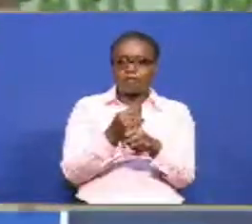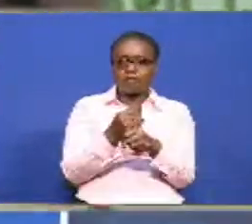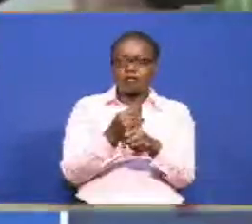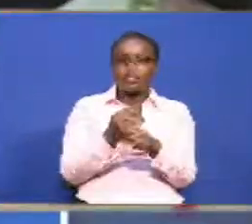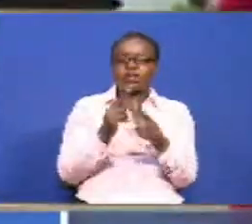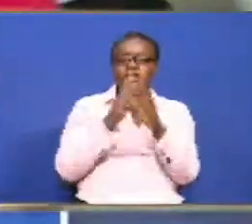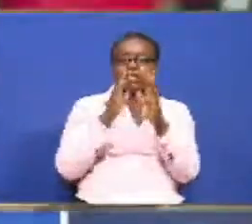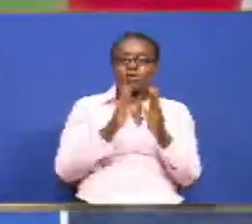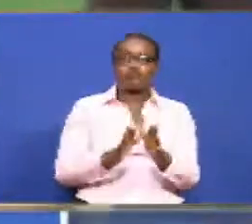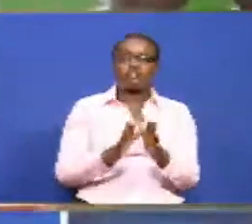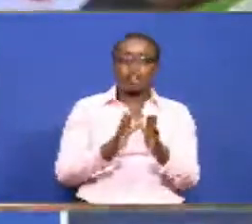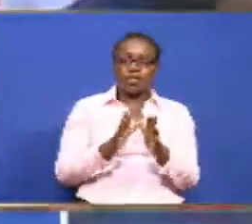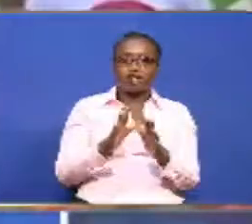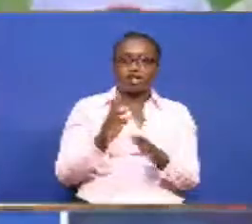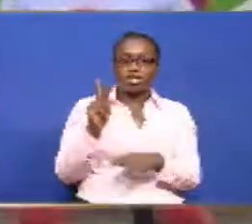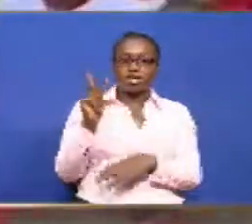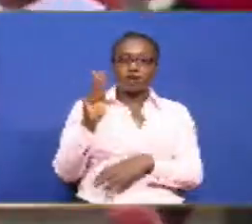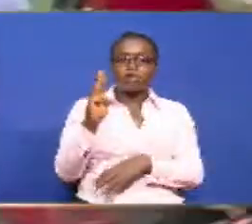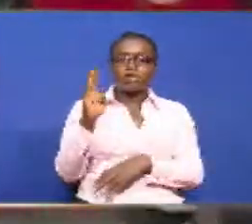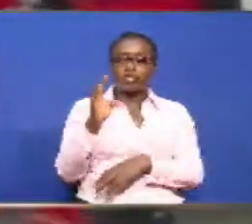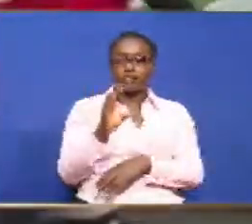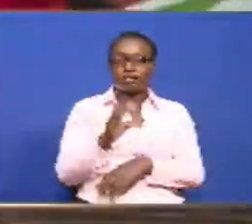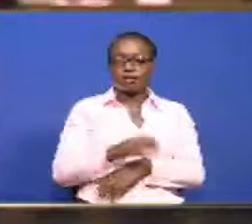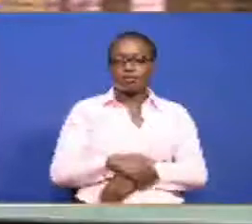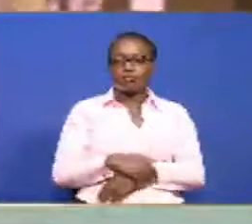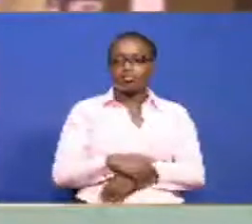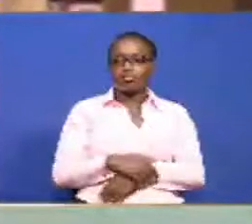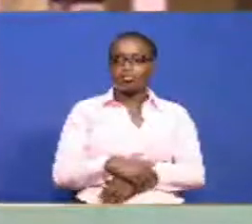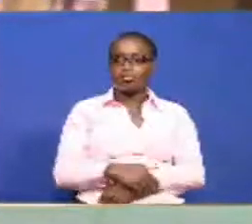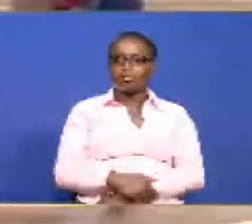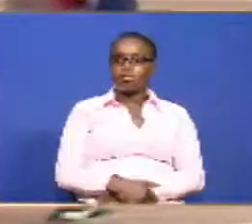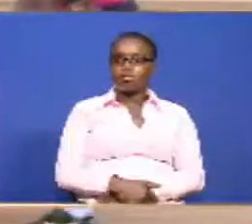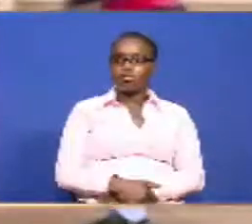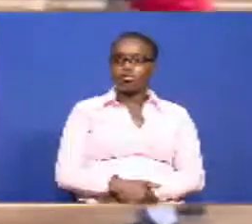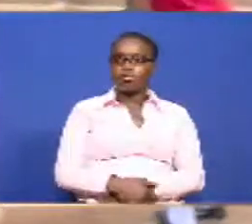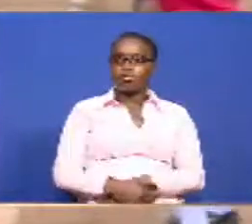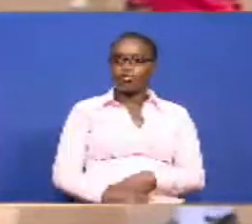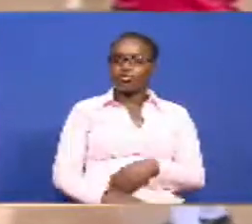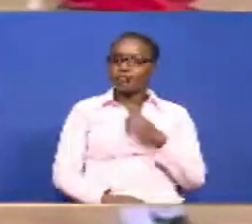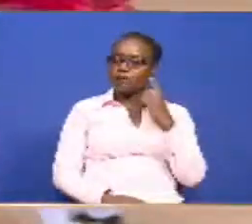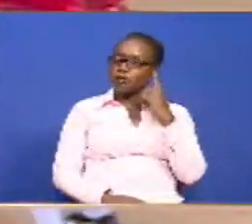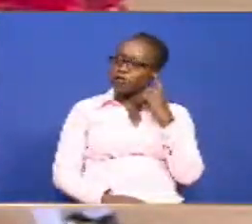Frederick Muki, Darubini Michezo.